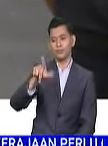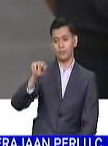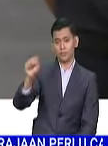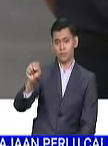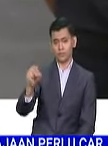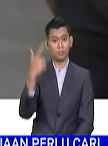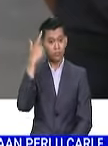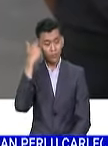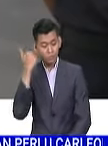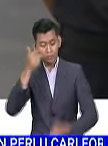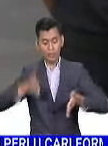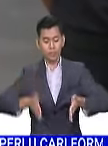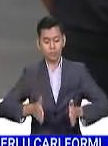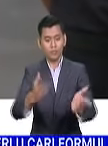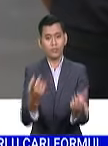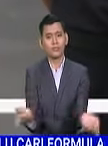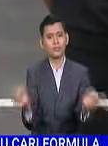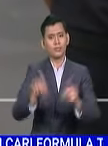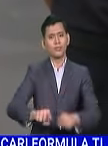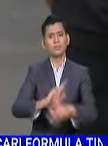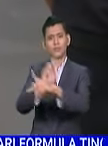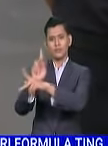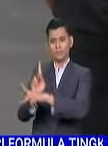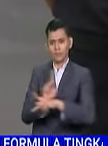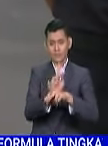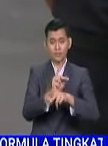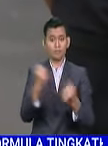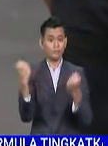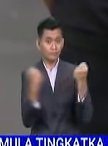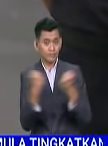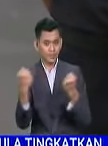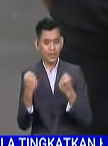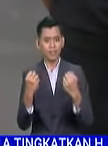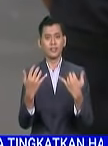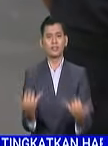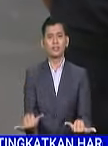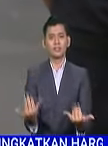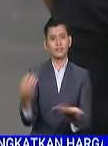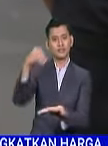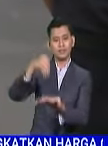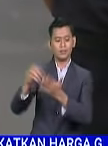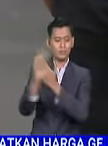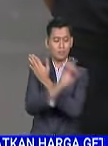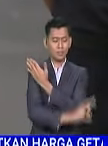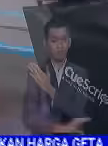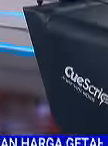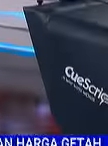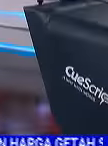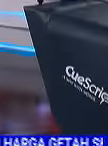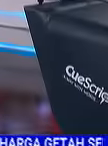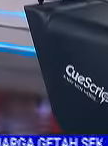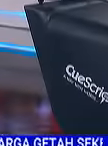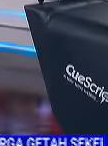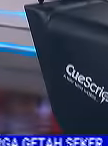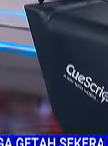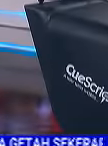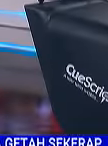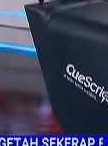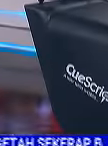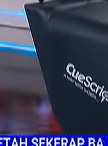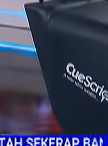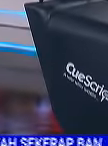trafik dan berhati-hati dalam pemanduan. Baik, sekian dahulu langsung dari Negeri Sembilan kembali ke Angkasa Puri. Silakan. Baik,